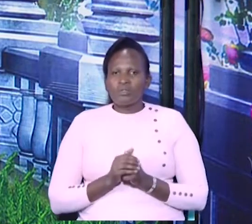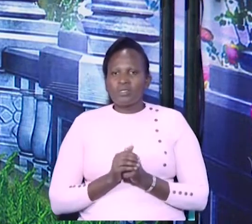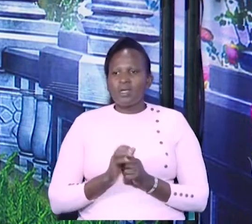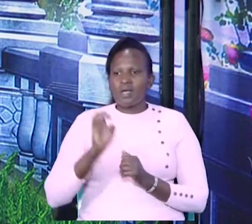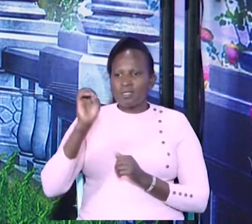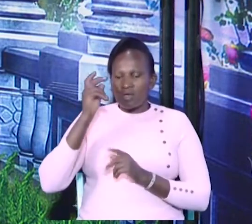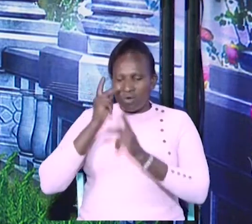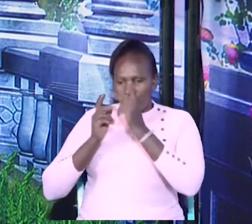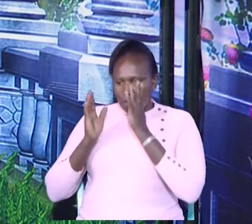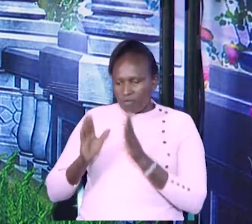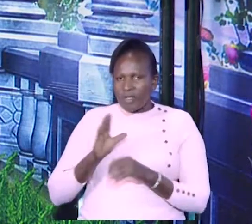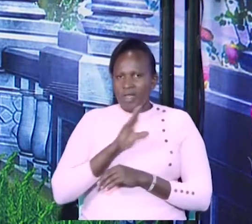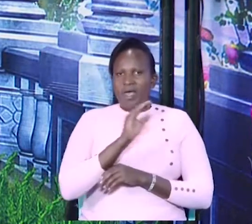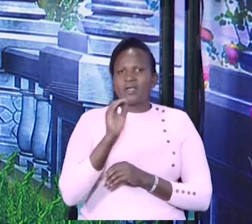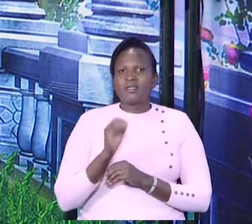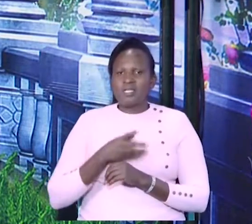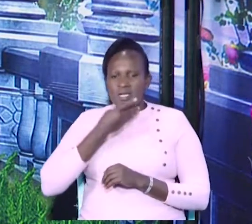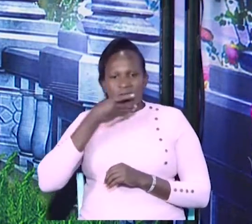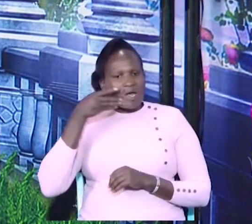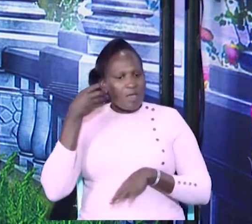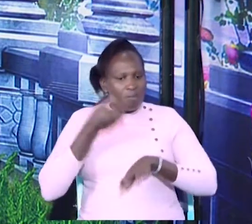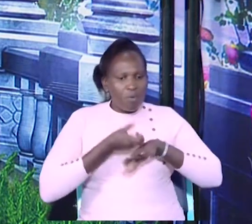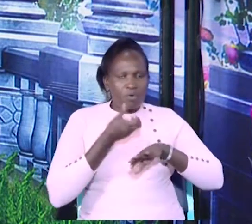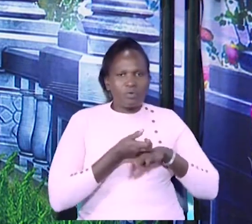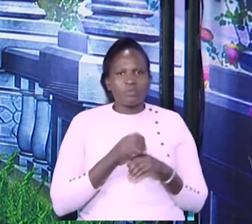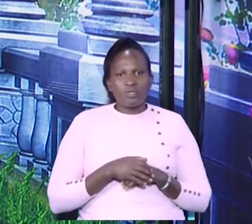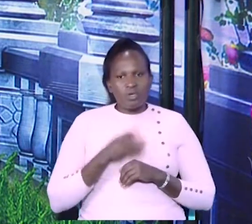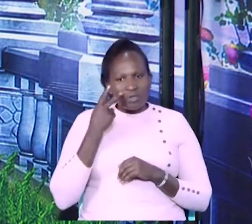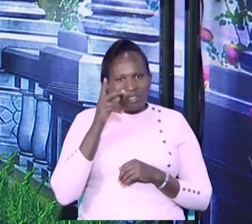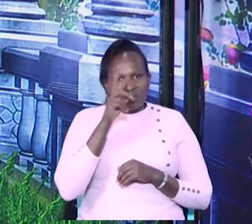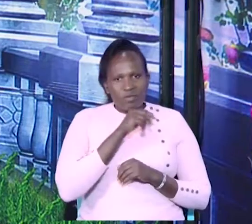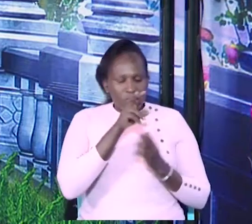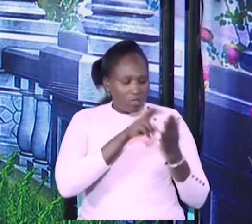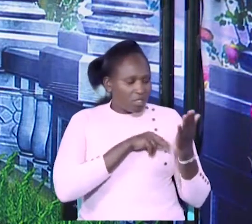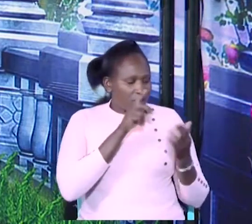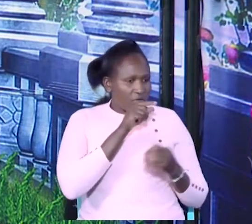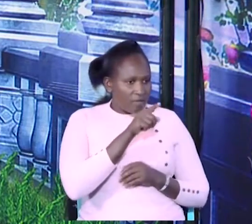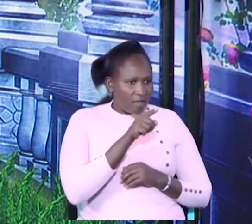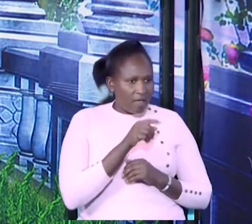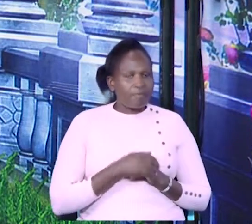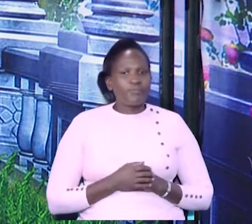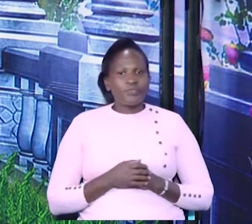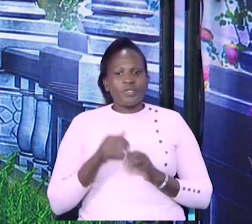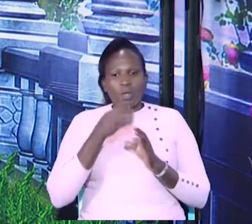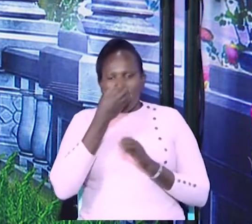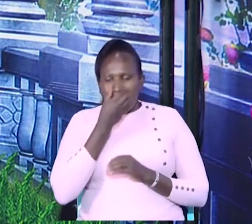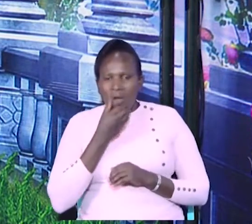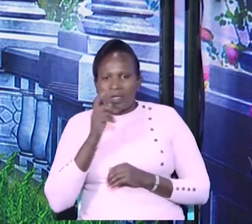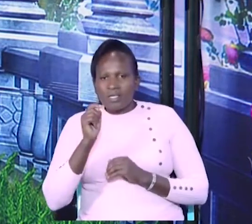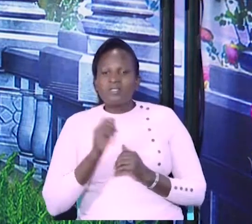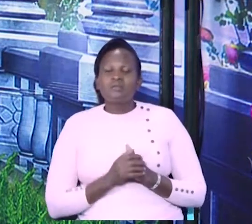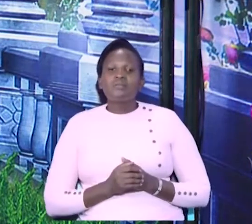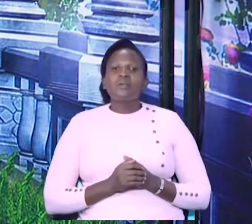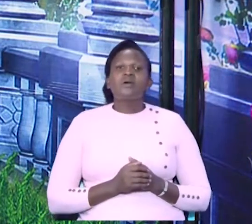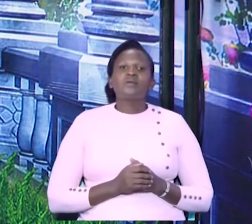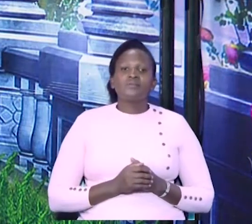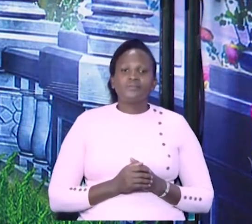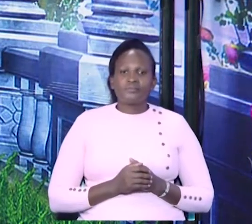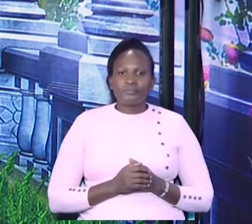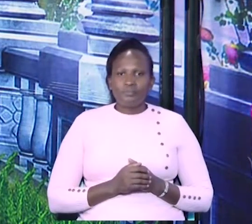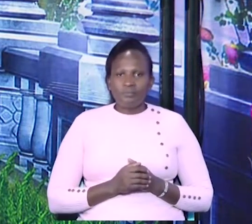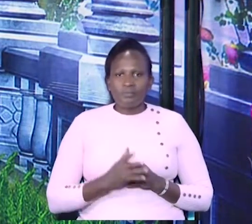Ezekiel and the dry bones. Sijui kama umewahi soma hapo. It is in the Old Testament.